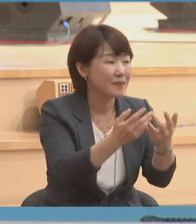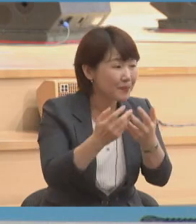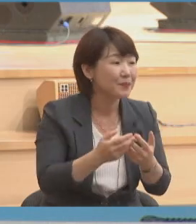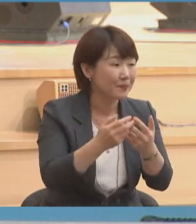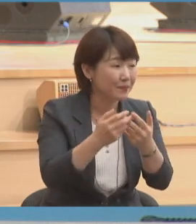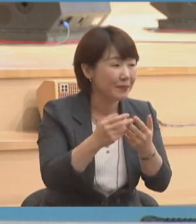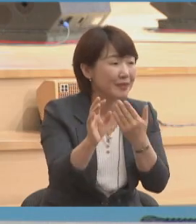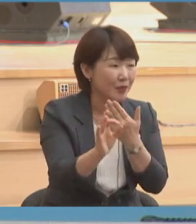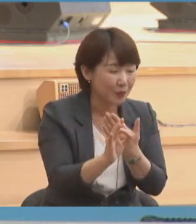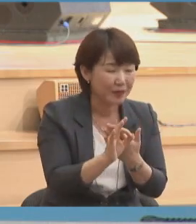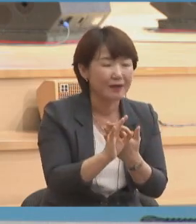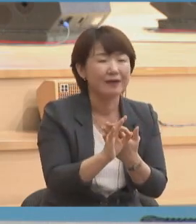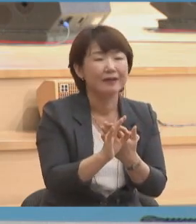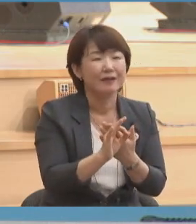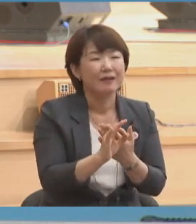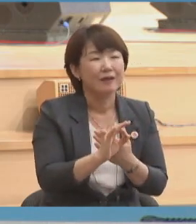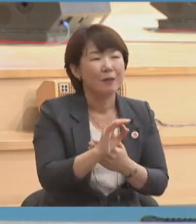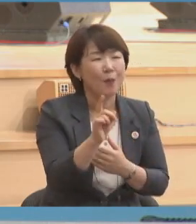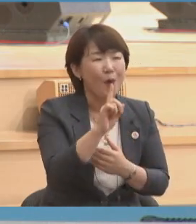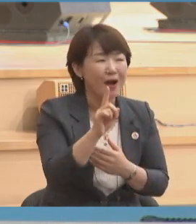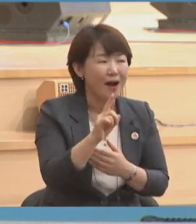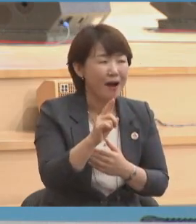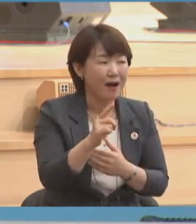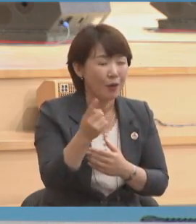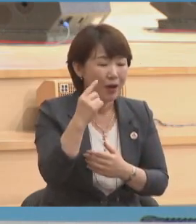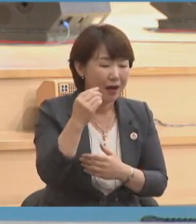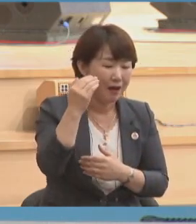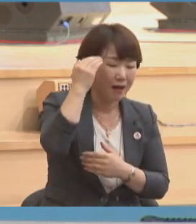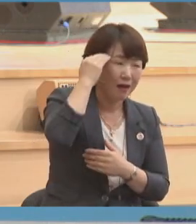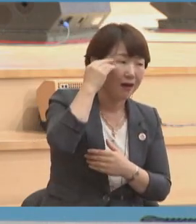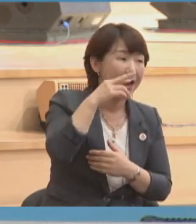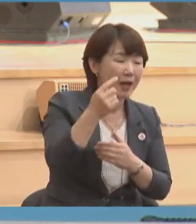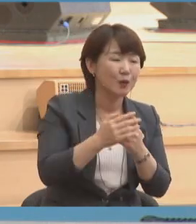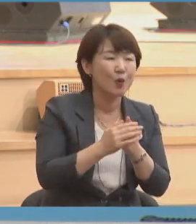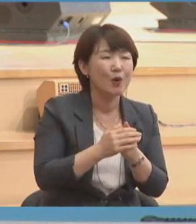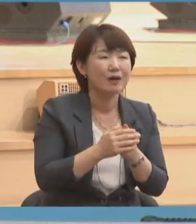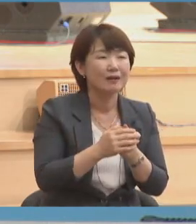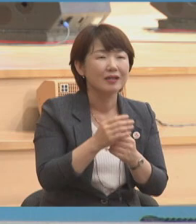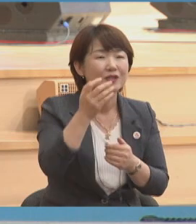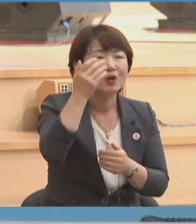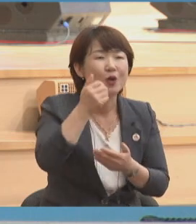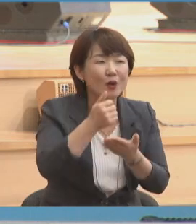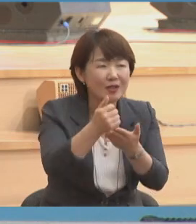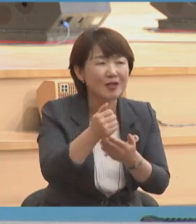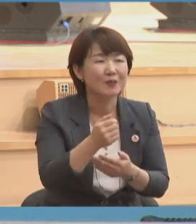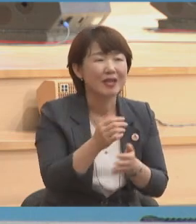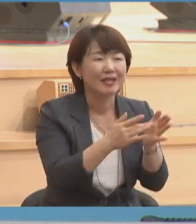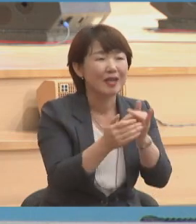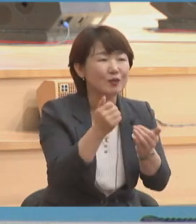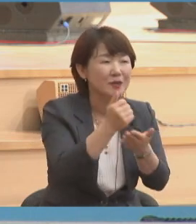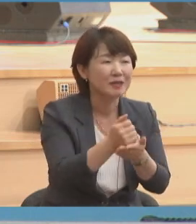그래서 뭔가 찔러도 성령으로 예수로 여러분